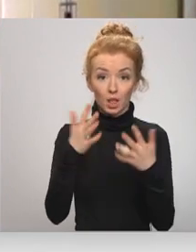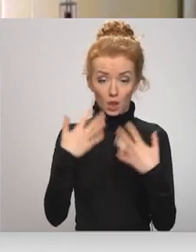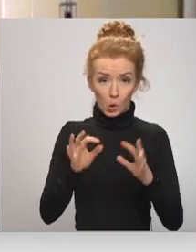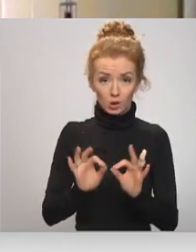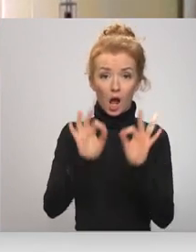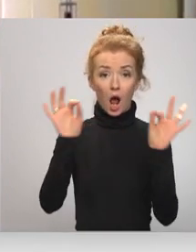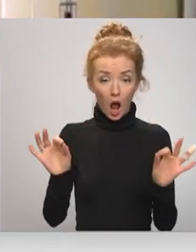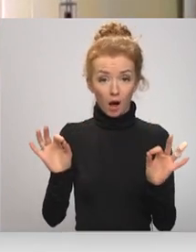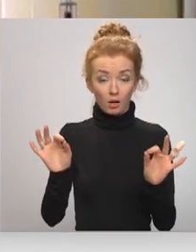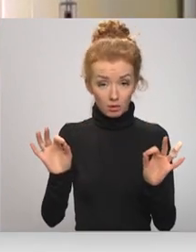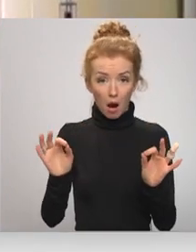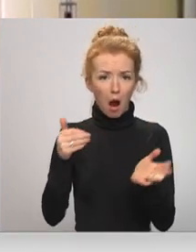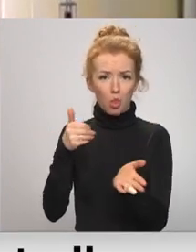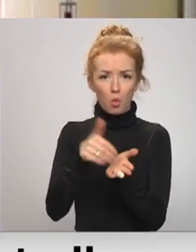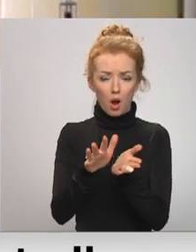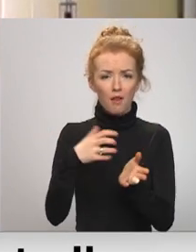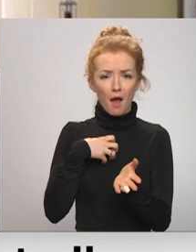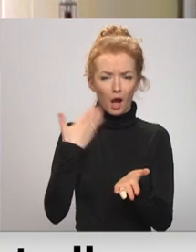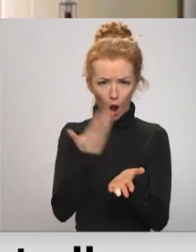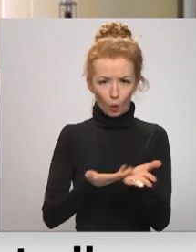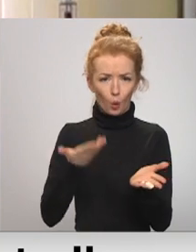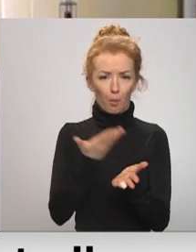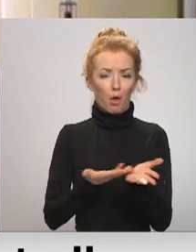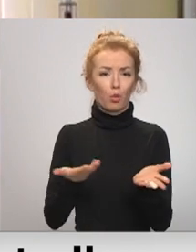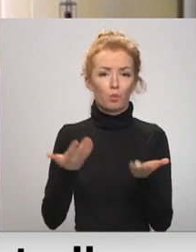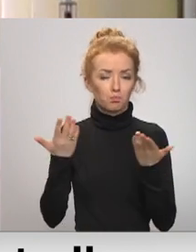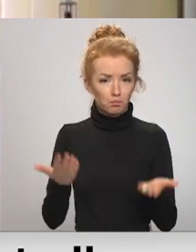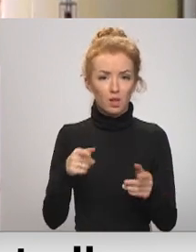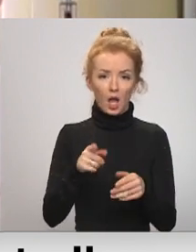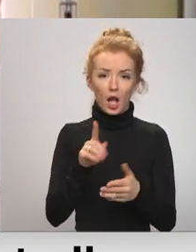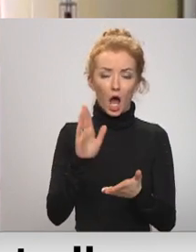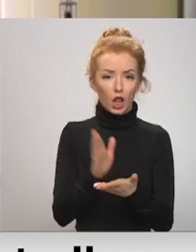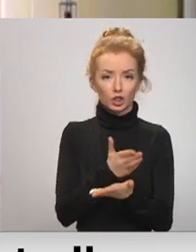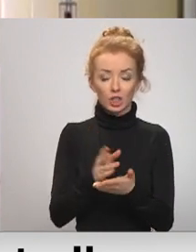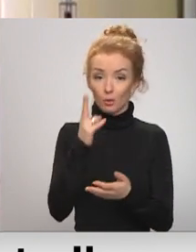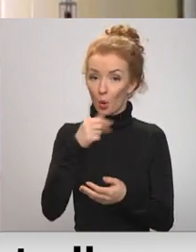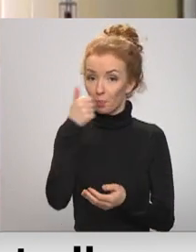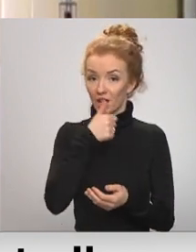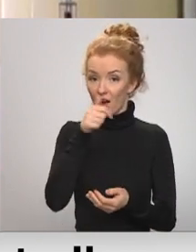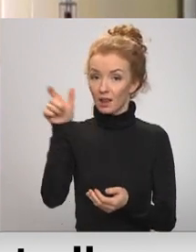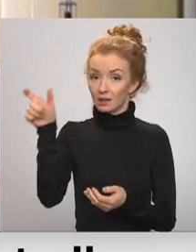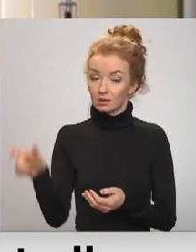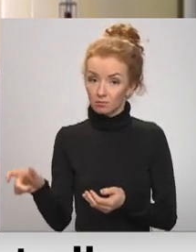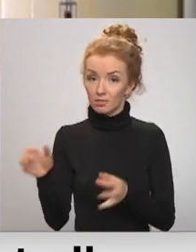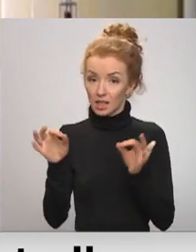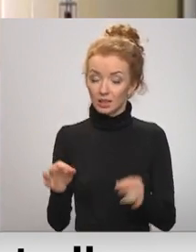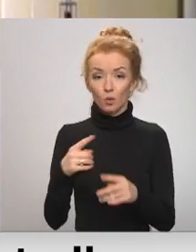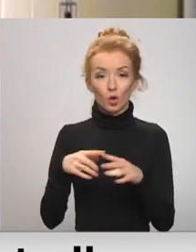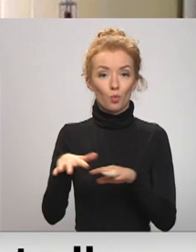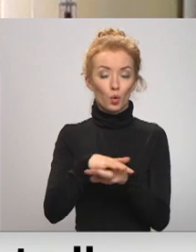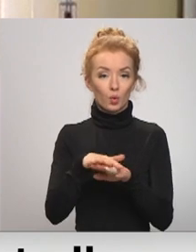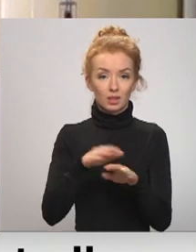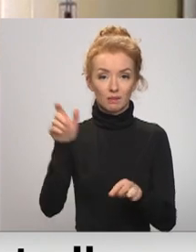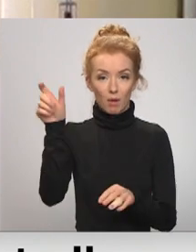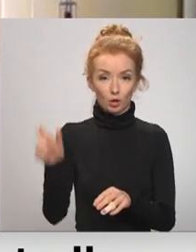jābūt precīzam argumentam, uz ko atsaukties. Tā ir tā atšķirība no privātās personas tiesībām un publiskās